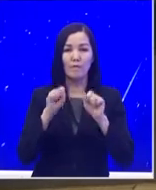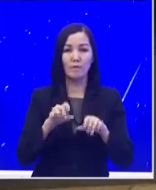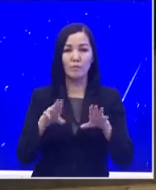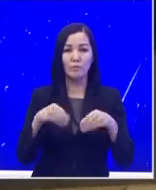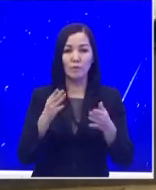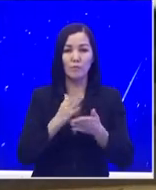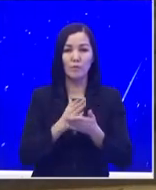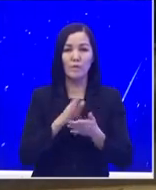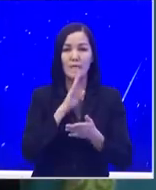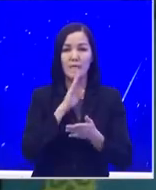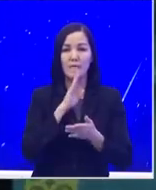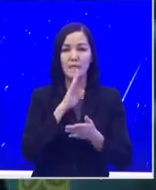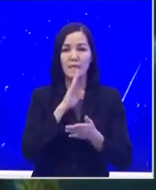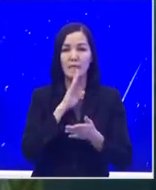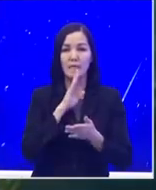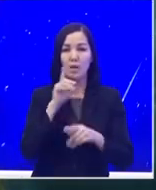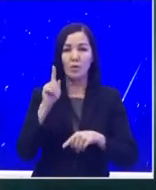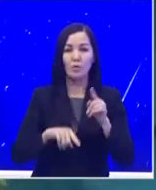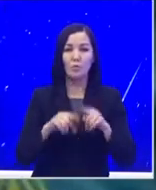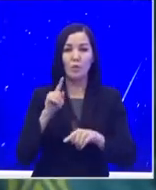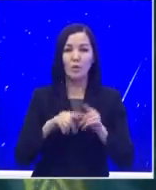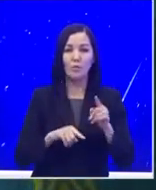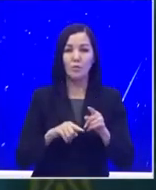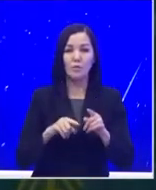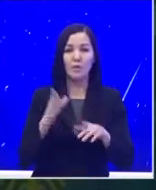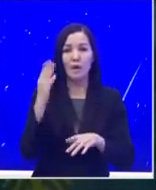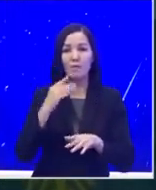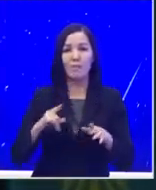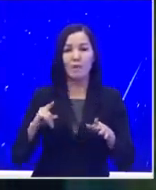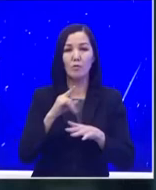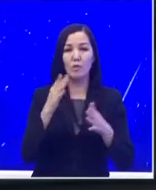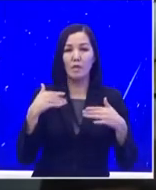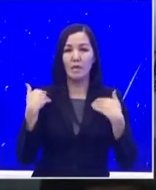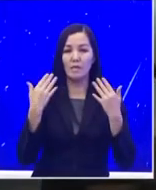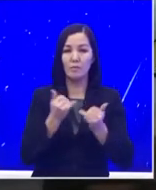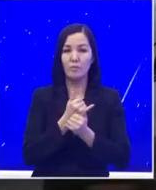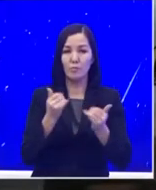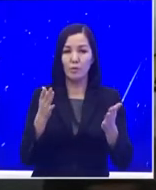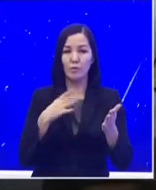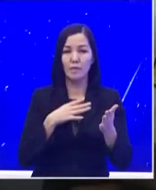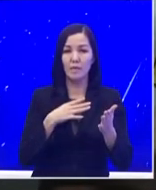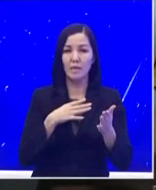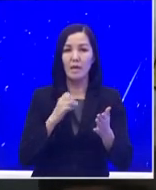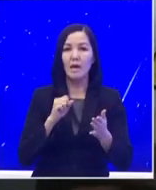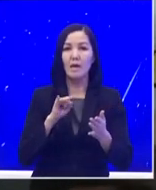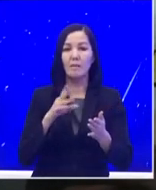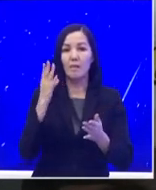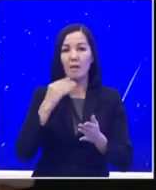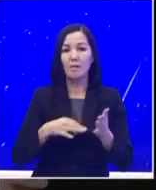отыр. Айман Ратованы туған туыстары мен жанкерлері Алматы әуежайынан қарсы алып құрмет көрсетті. Айта кетейік,